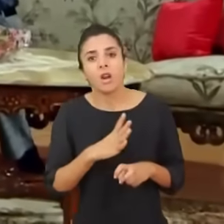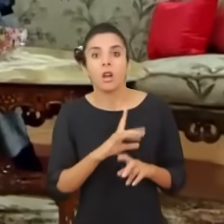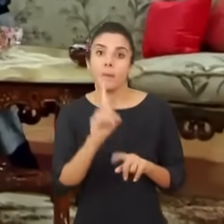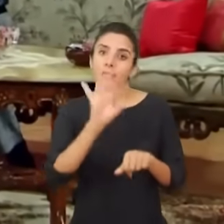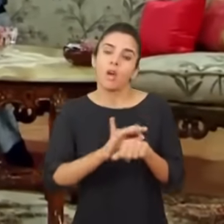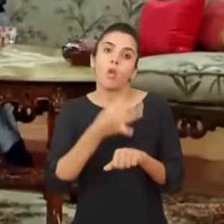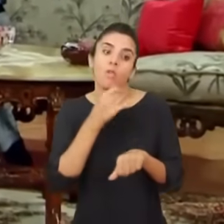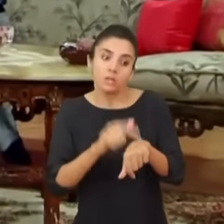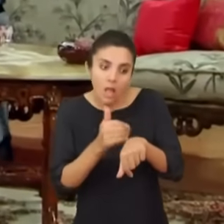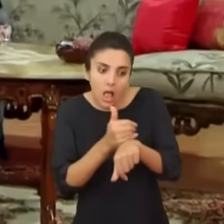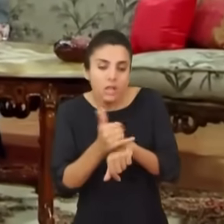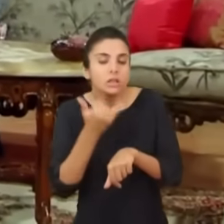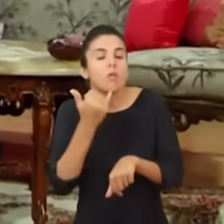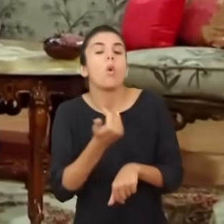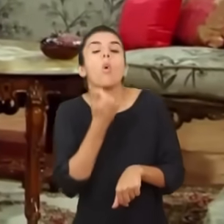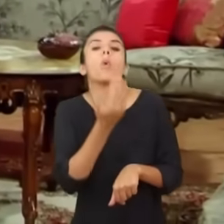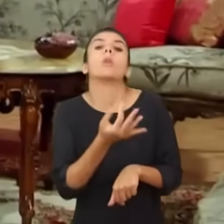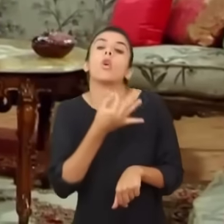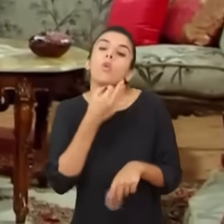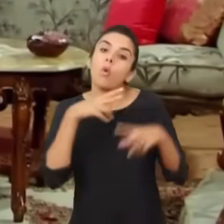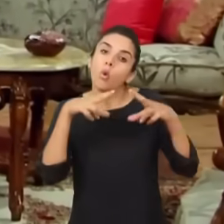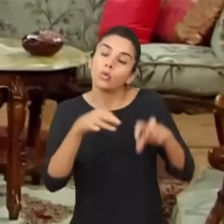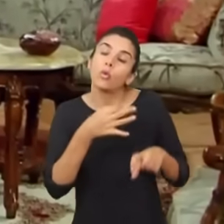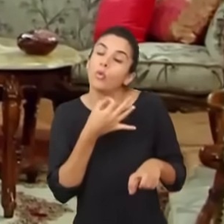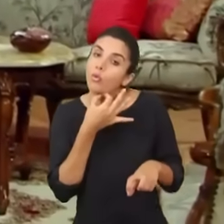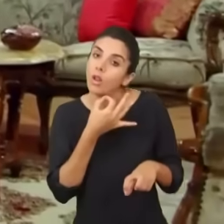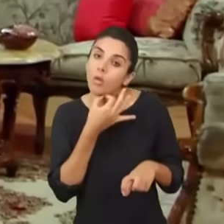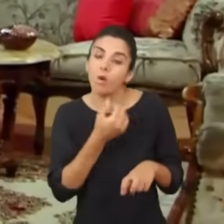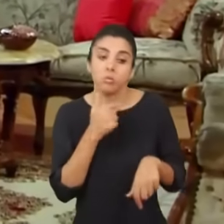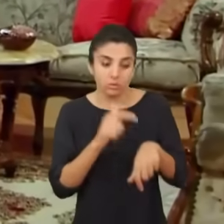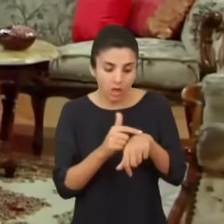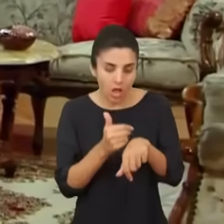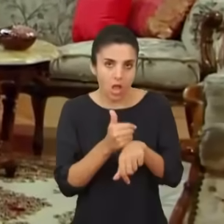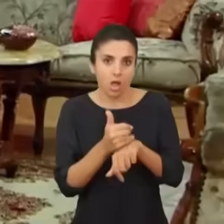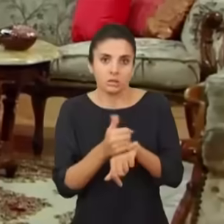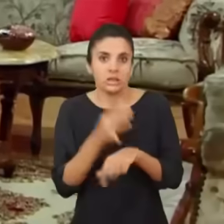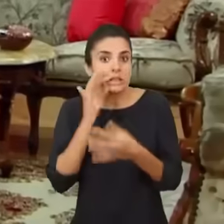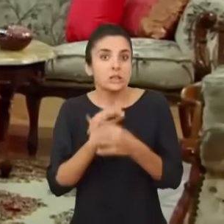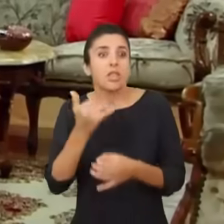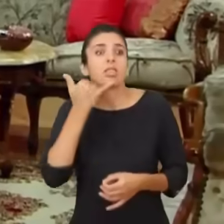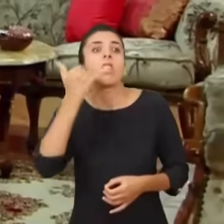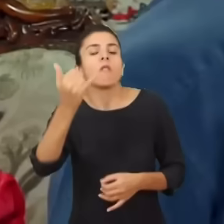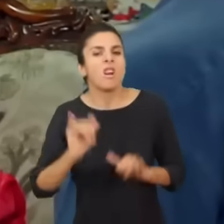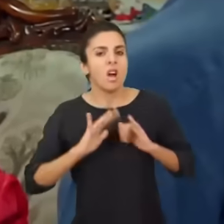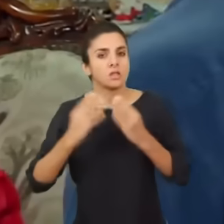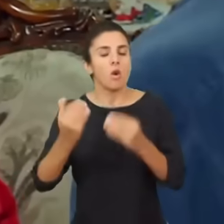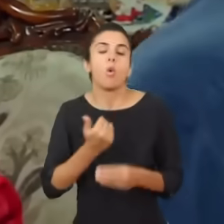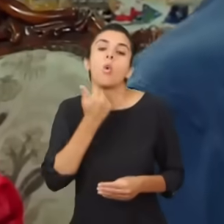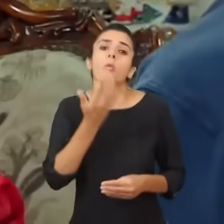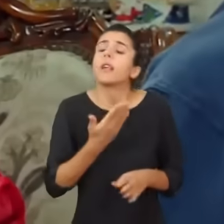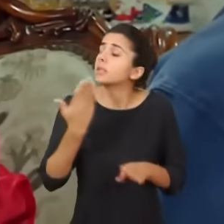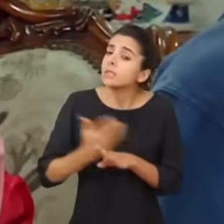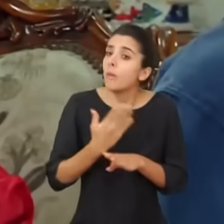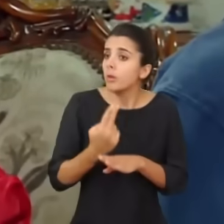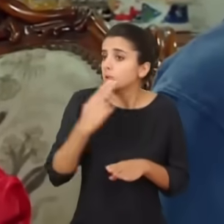olmaz bu saatte, geç saat. Lütfen otur. Lütfen. Oturur musun? Bu saatte insanlar telefonla rahatsız edilir mi hayat? Neden